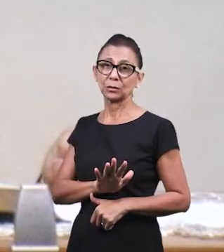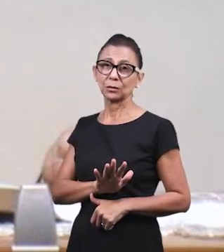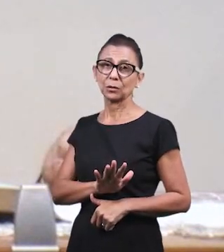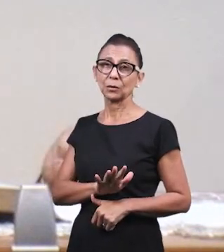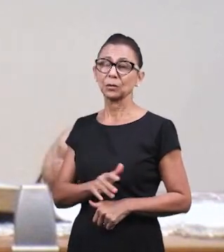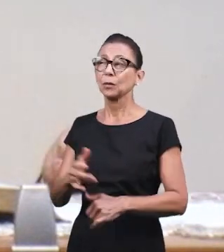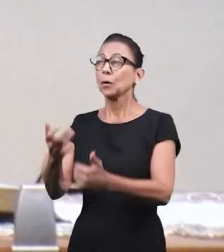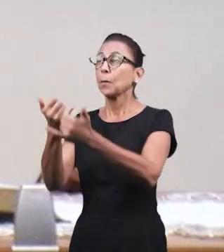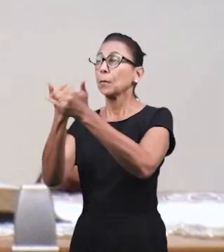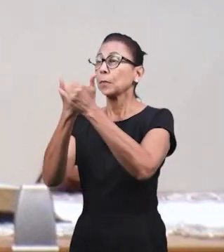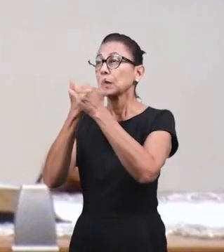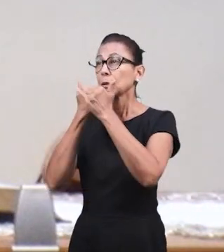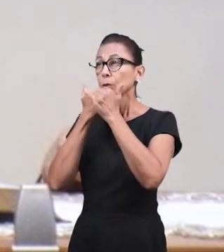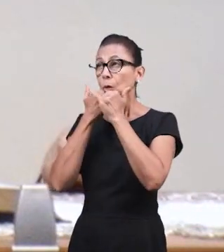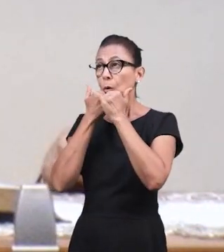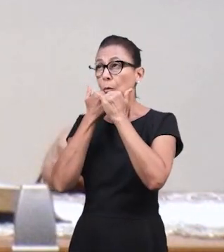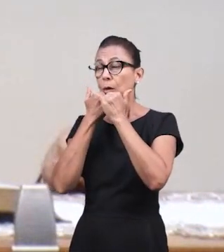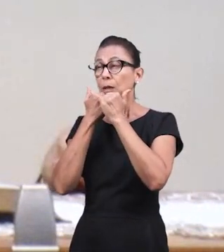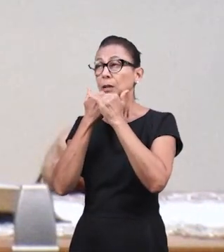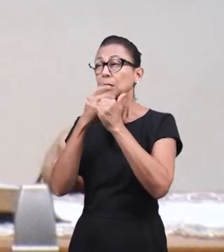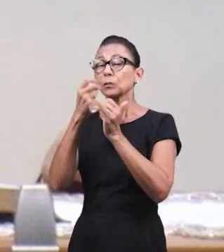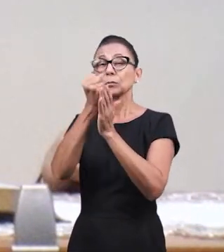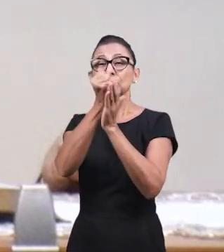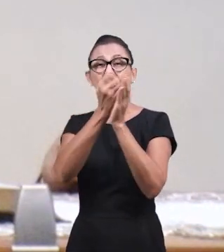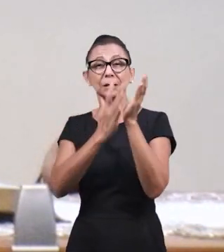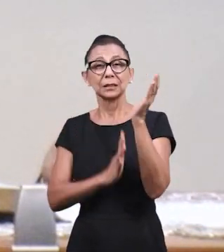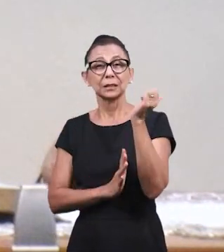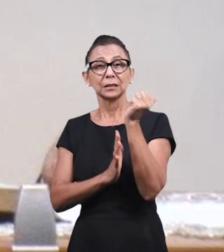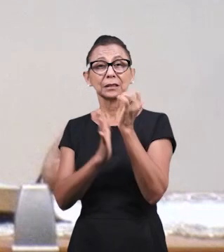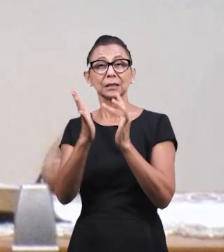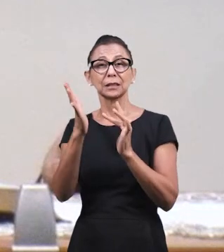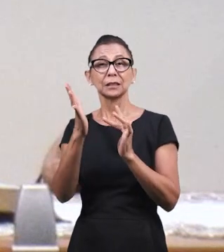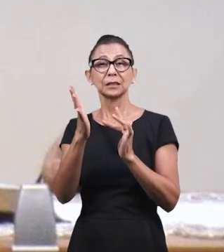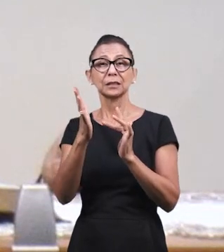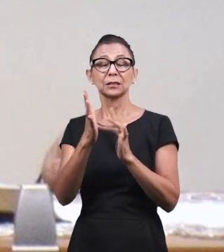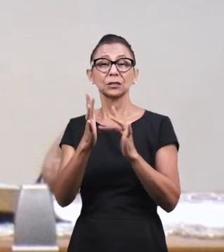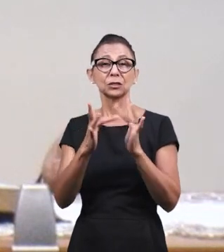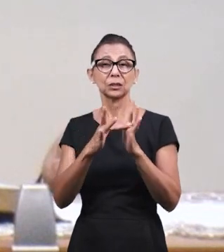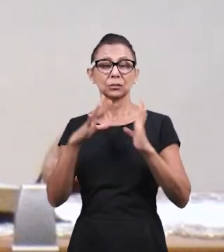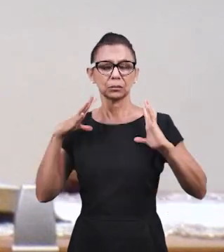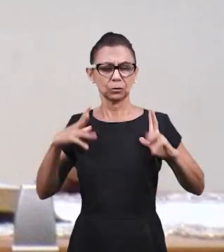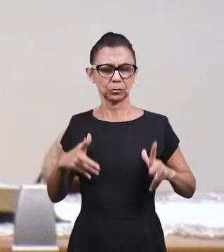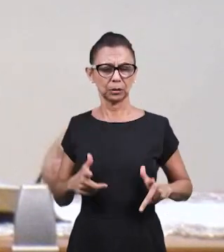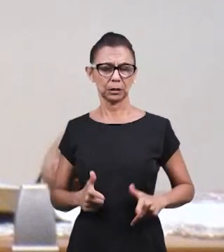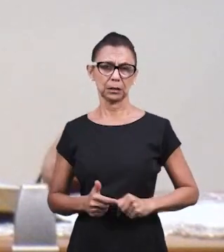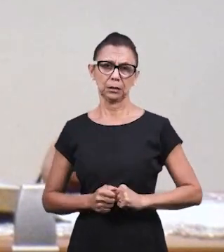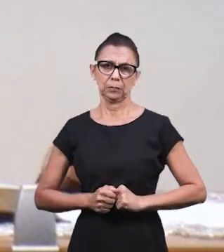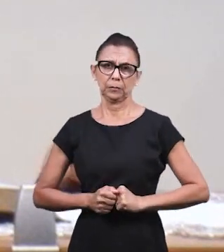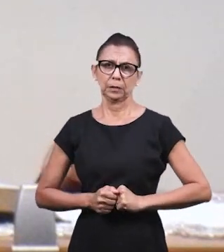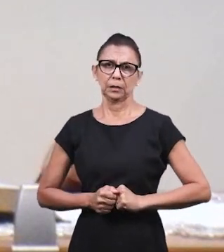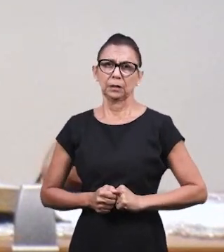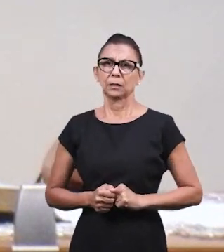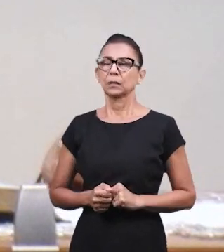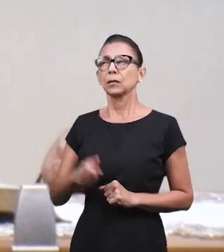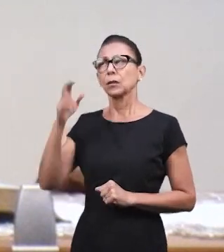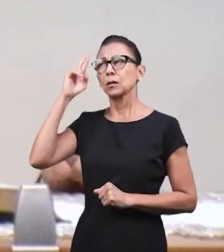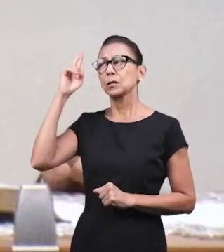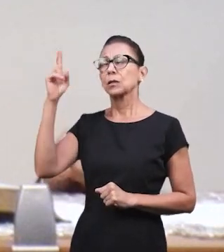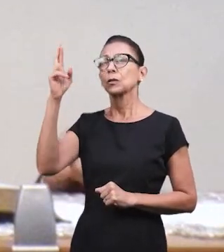духа святого прости нас аман с этой крови очисти нас и дай нам полная